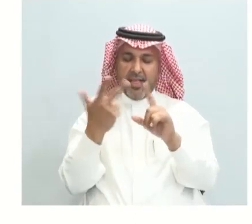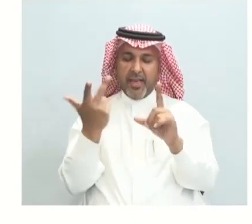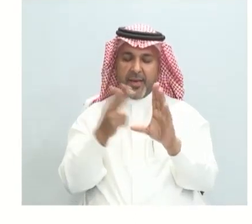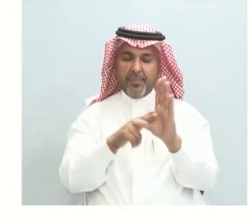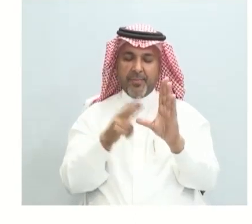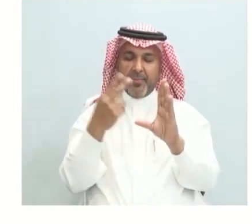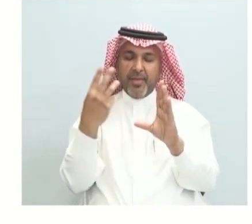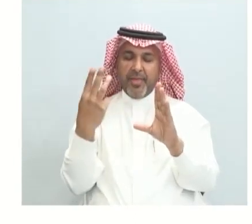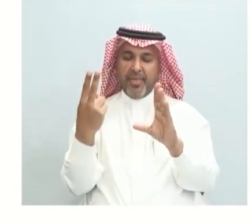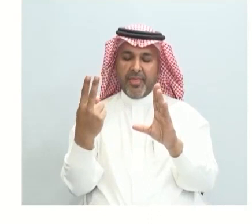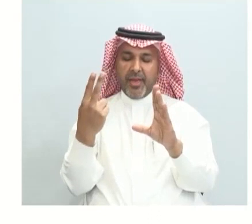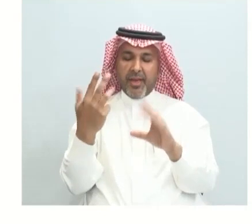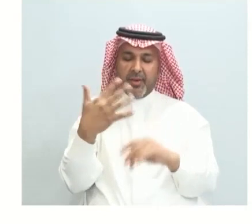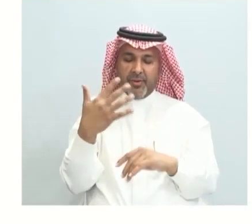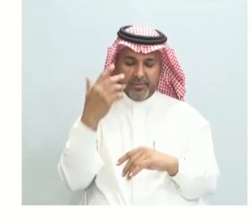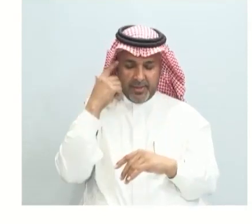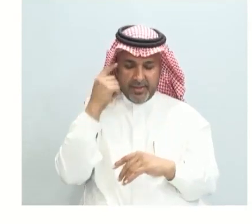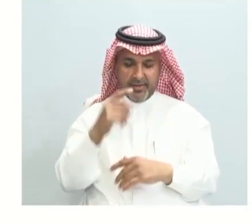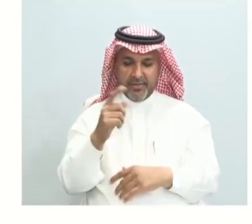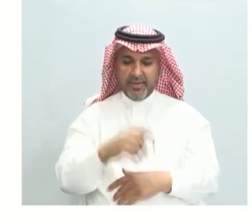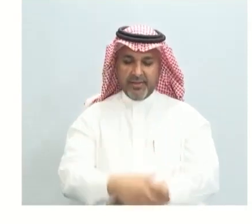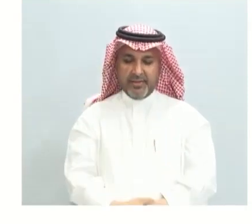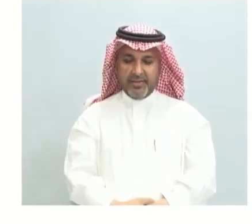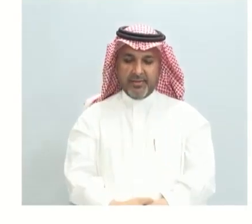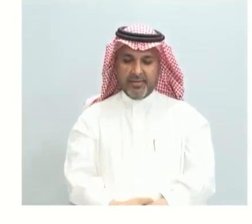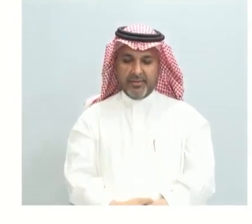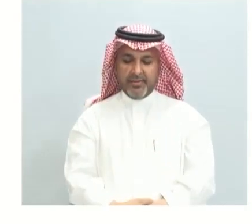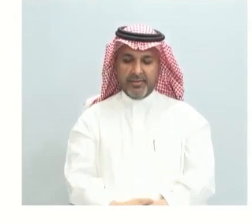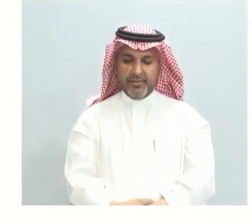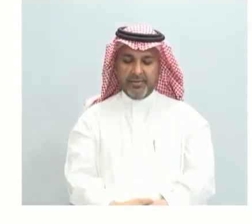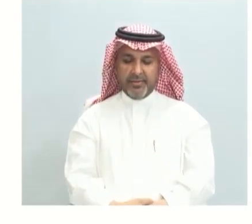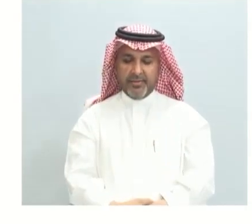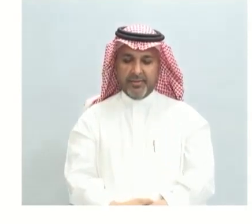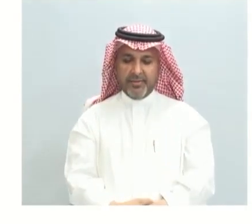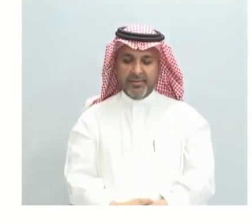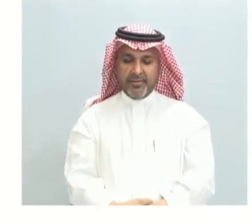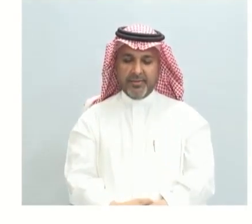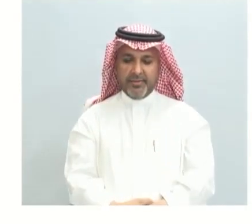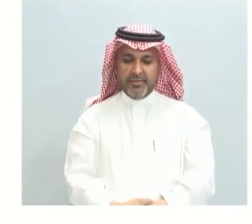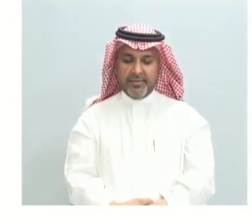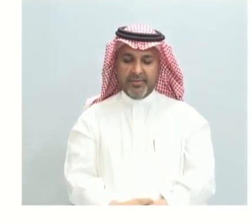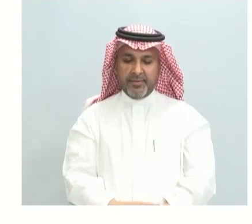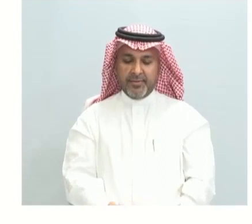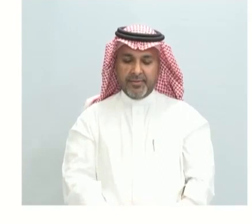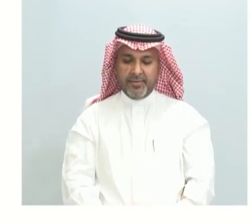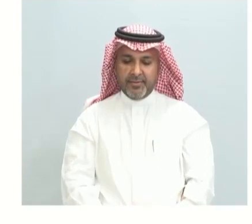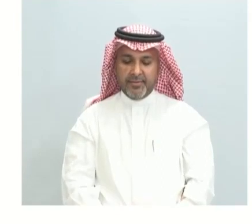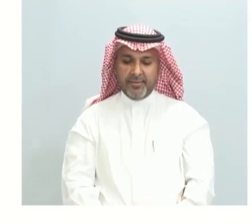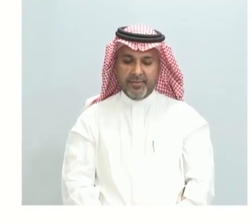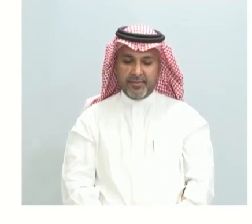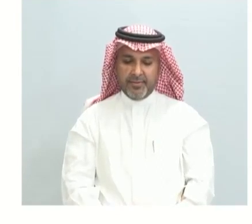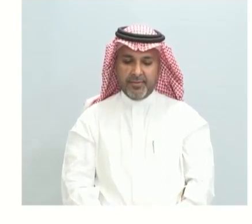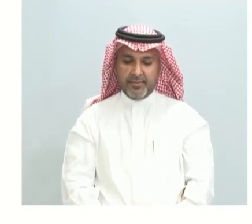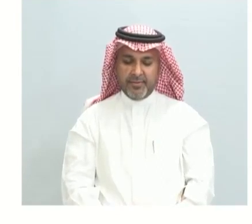لاحظ بطريقه او باستخدام قانون جيب التمام ما استطيع اني انطلق في حل المثلث هنا الا باستخدام